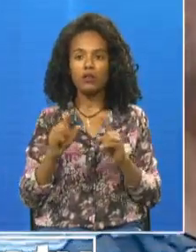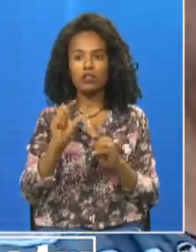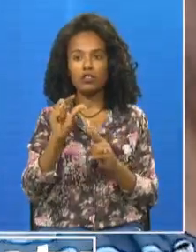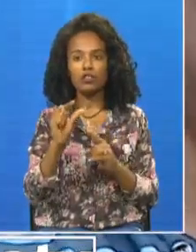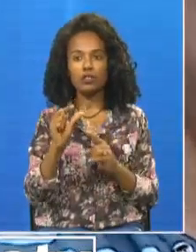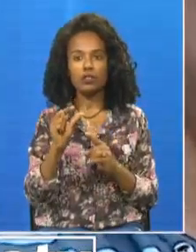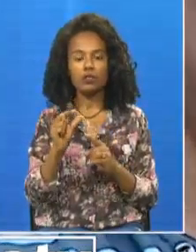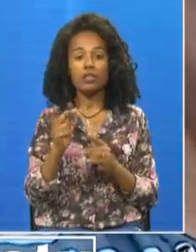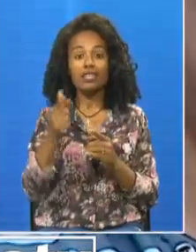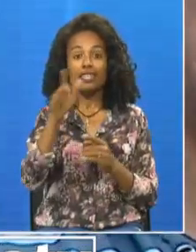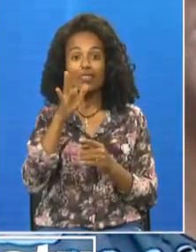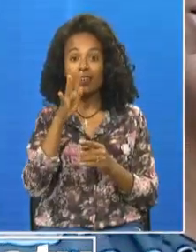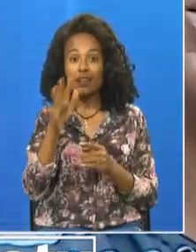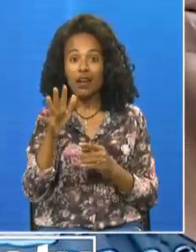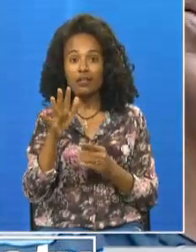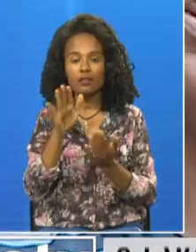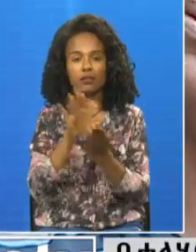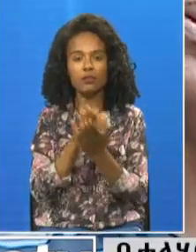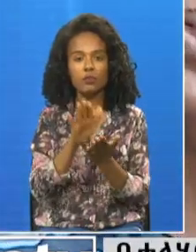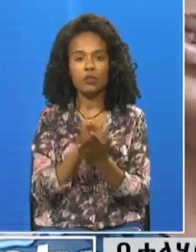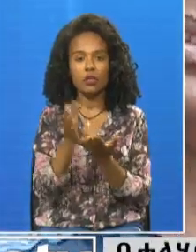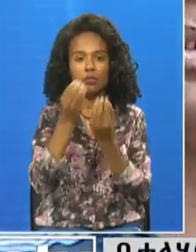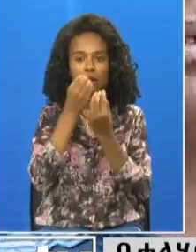እግዚአብሔር ብሎታል ብረዱልኝ ደስ ይለኛል።